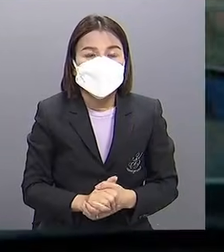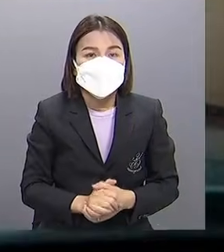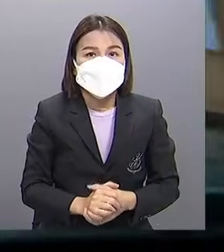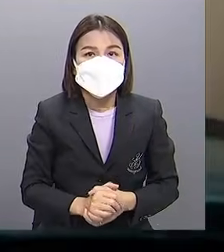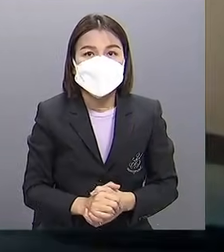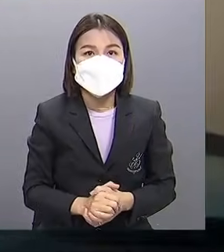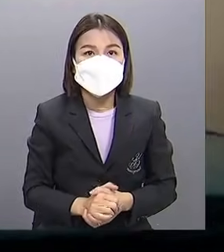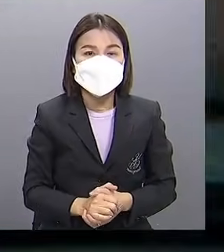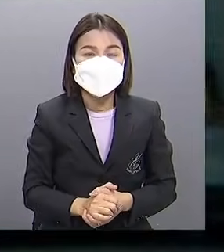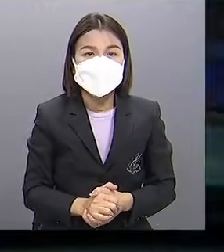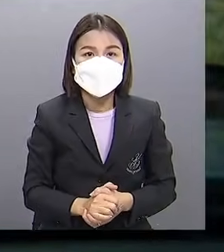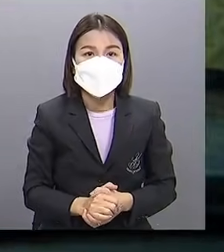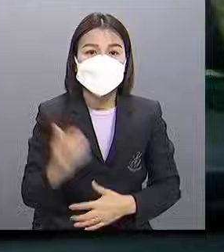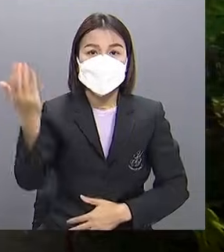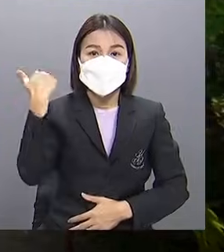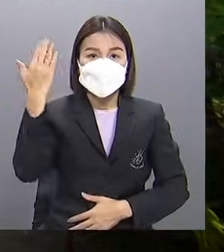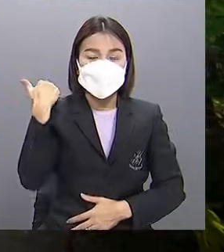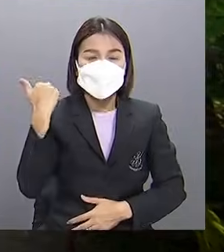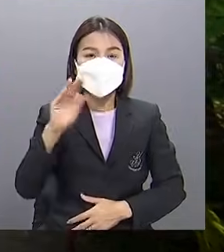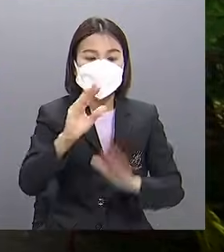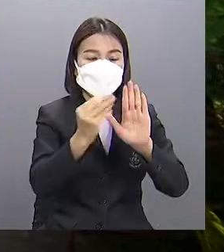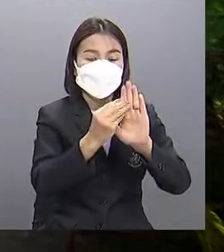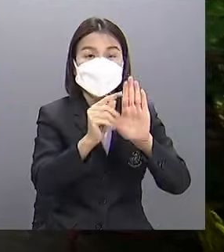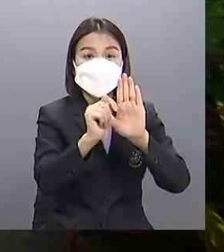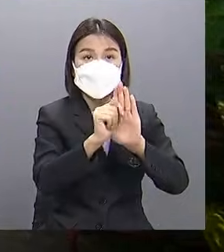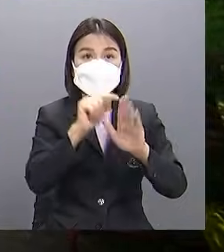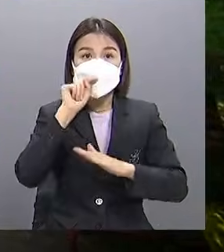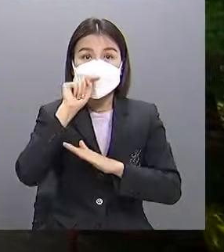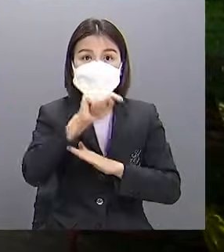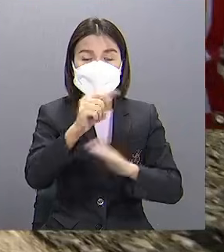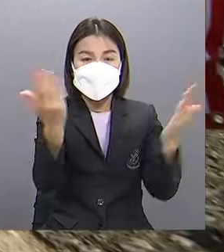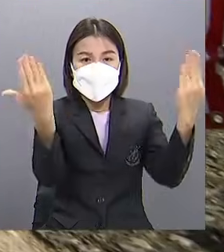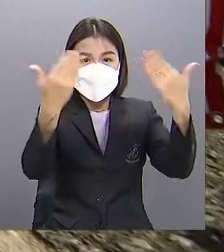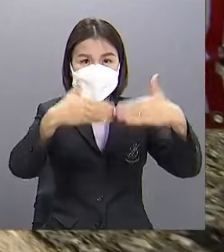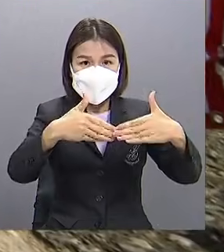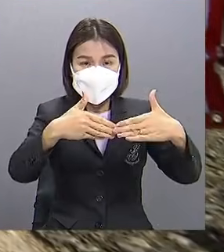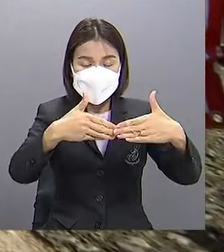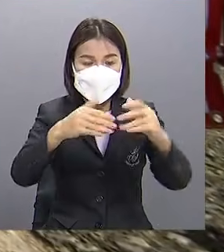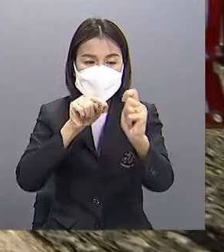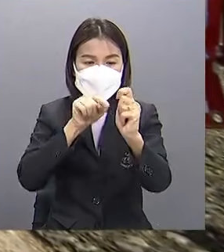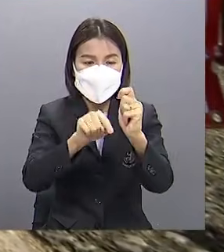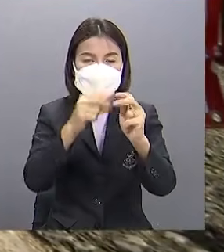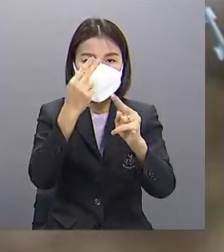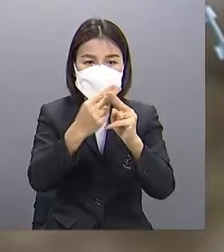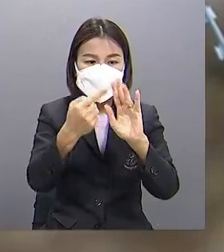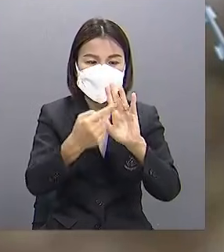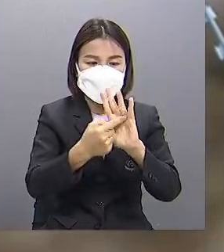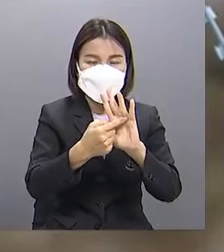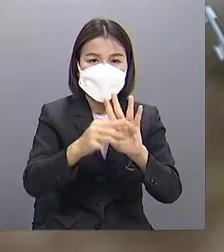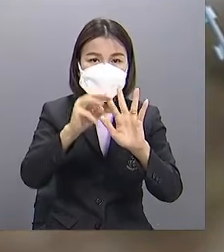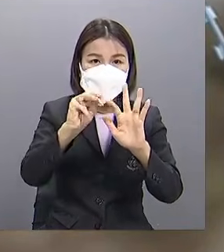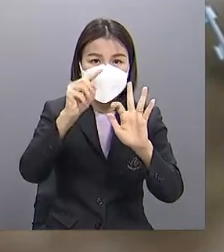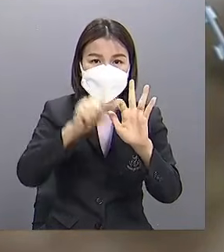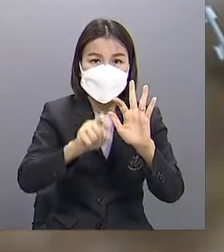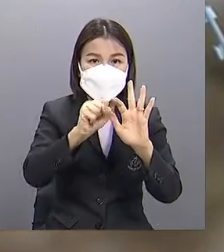แม้ที่ผ่านมาจังหวัดตากจะมีคำสั่งล็อกดาวน์เฉพาะพื้นที่อำเภอแม่สอดโดยสั่งปิดสถานที่หรือกิจกรรม